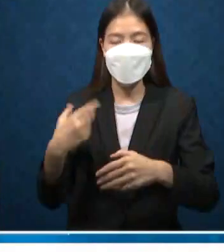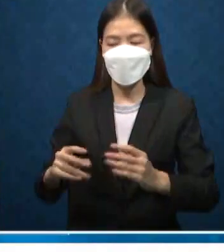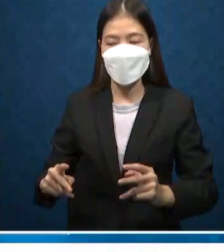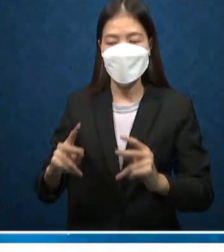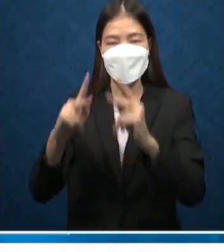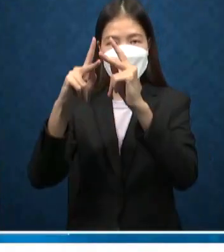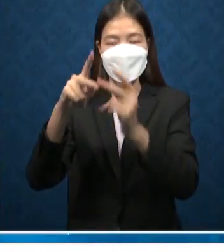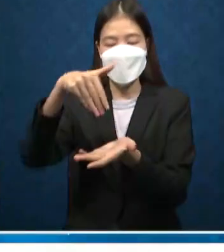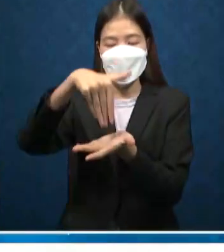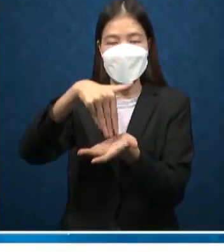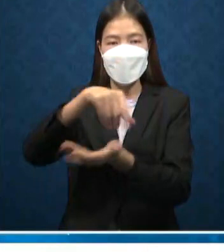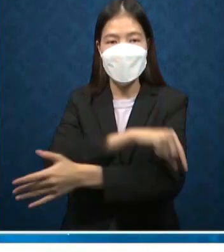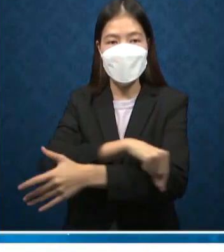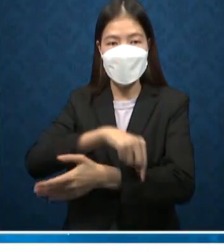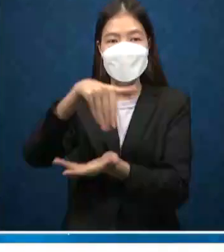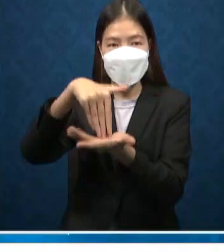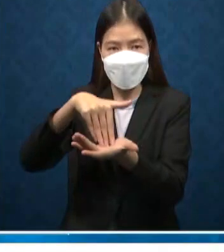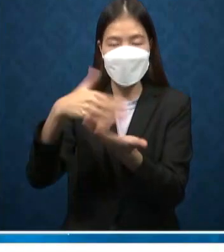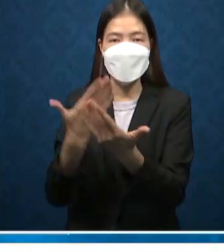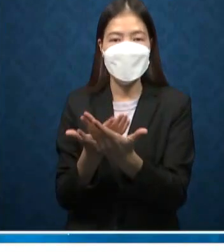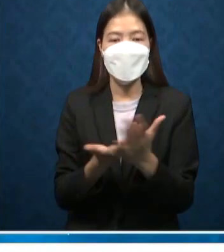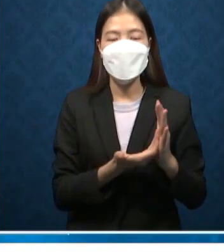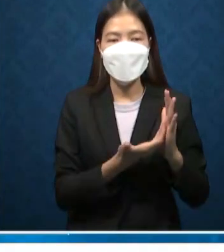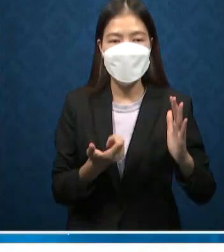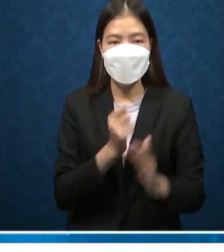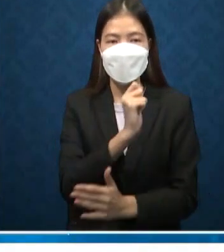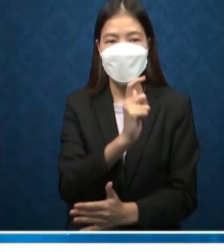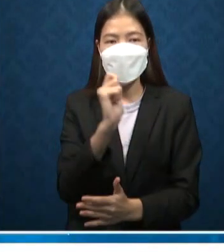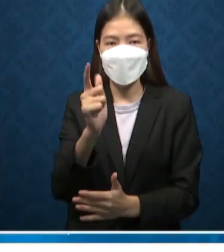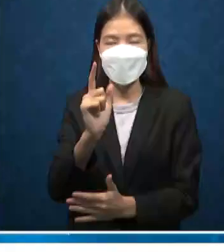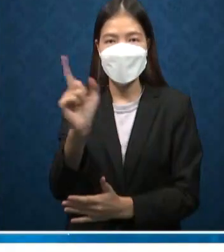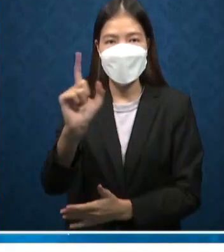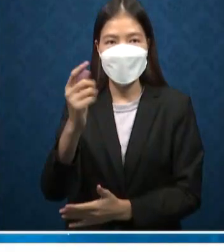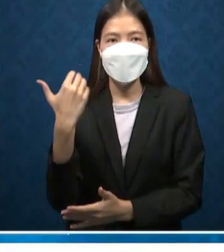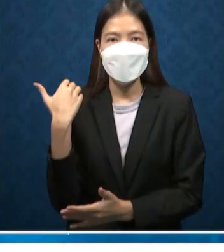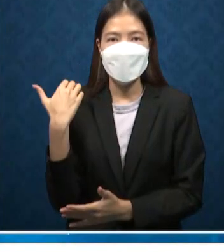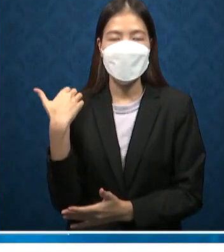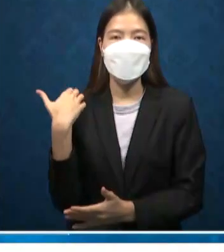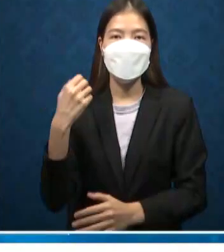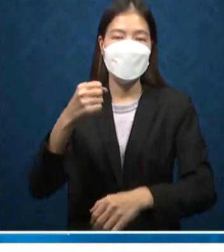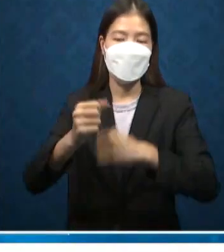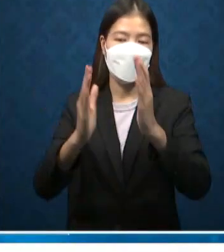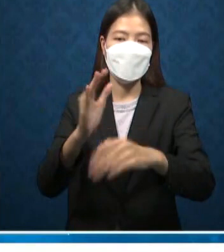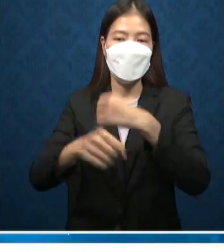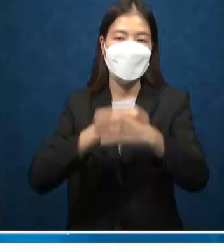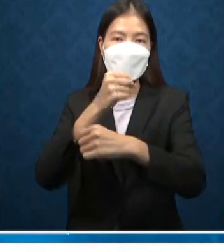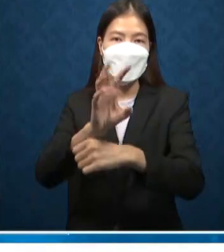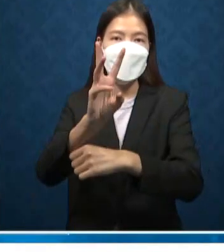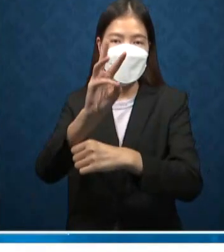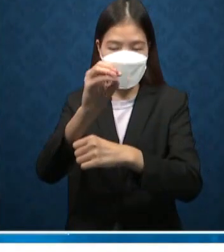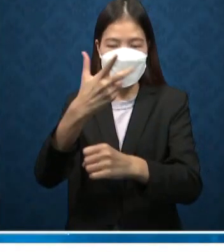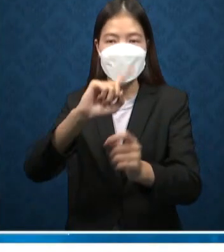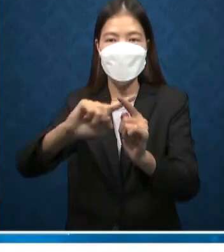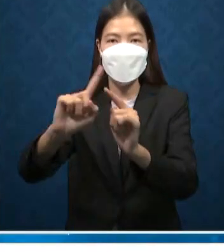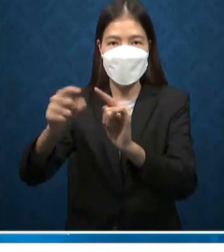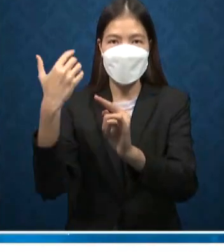ครับซึ่งจะต้องมีการเบิกจ่ายค่าใช้จ่ายในเรื่องเงินเบี้ยหวัดบำเหน็จบำนาญข้าราชการและค่ารักษ